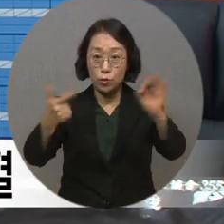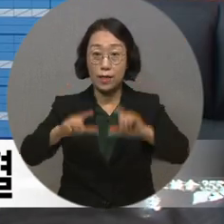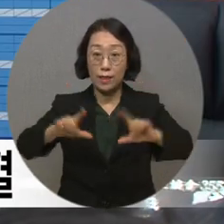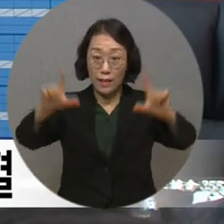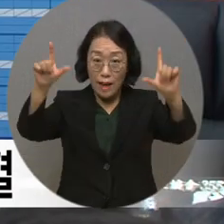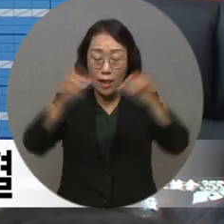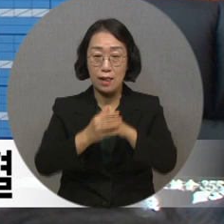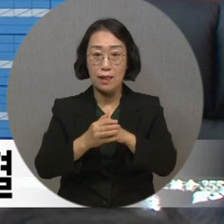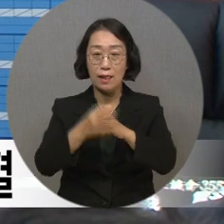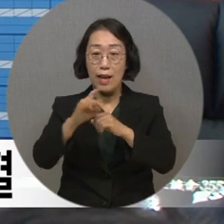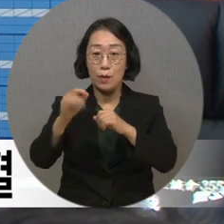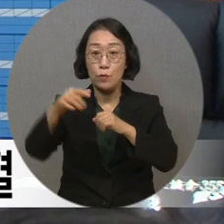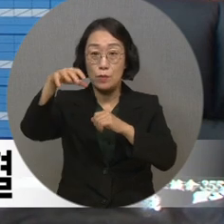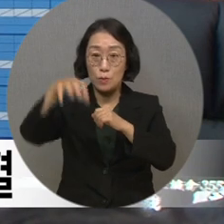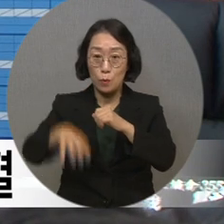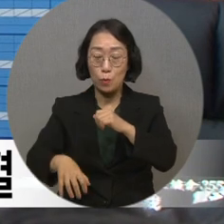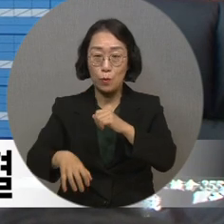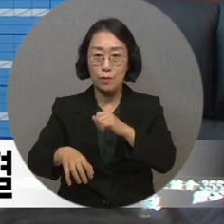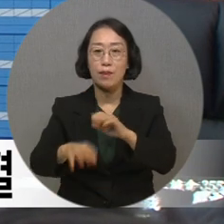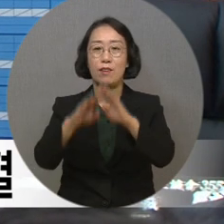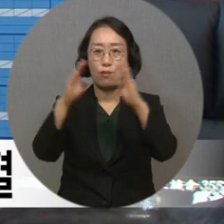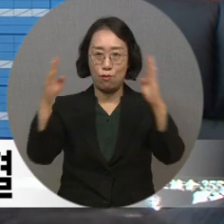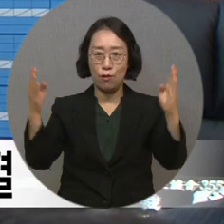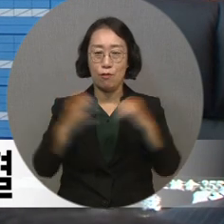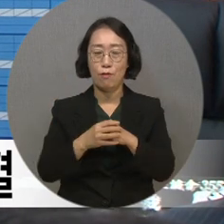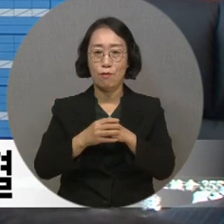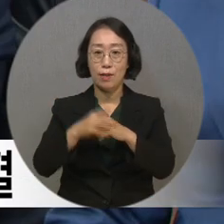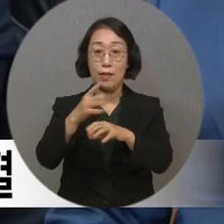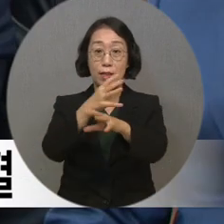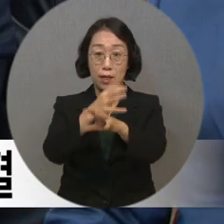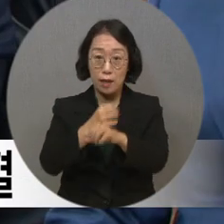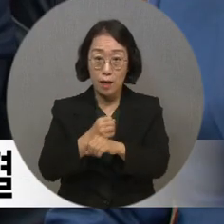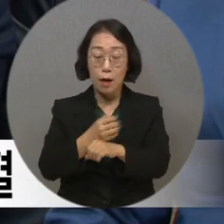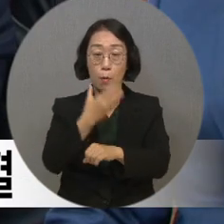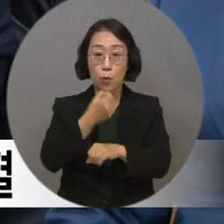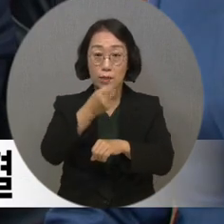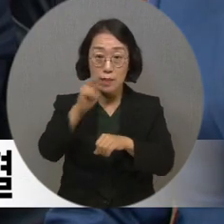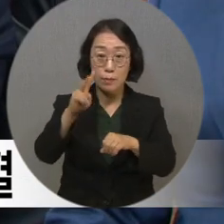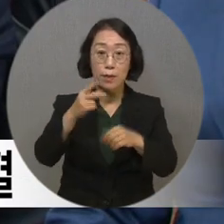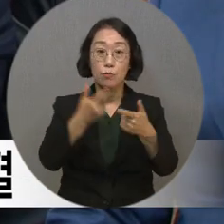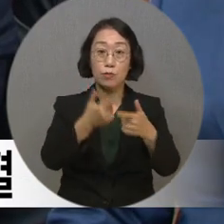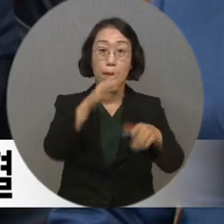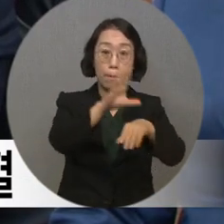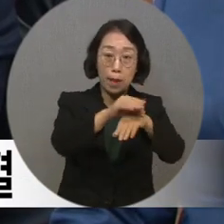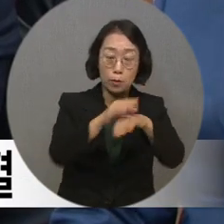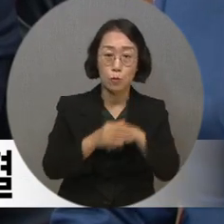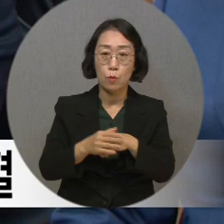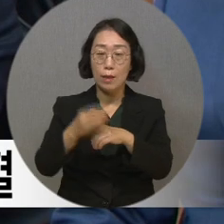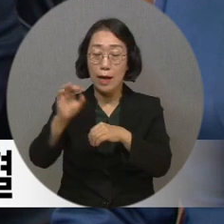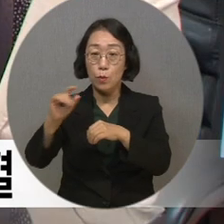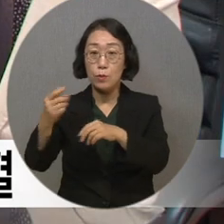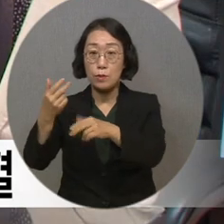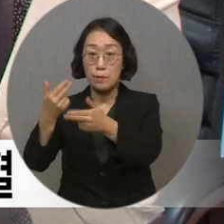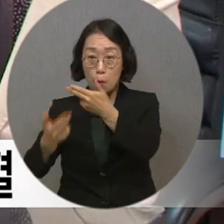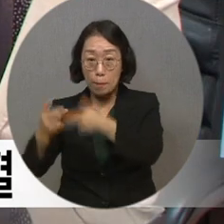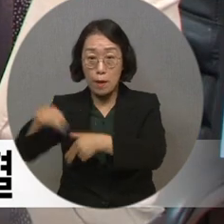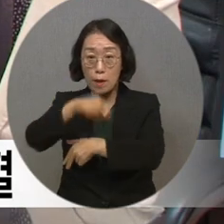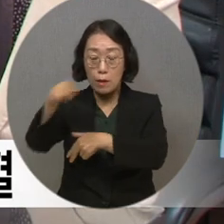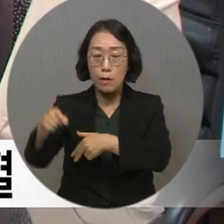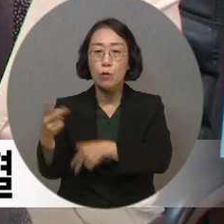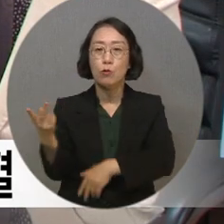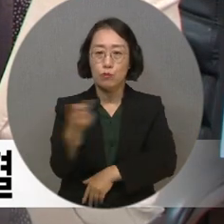라이온스 회관에서 열렸습니다. 본 협약은 복지TV 부산 방송과 국제 라이온스협회 355H